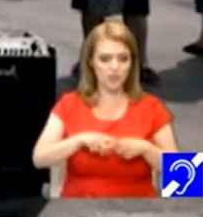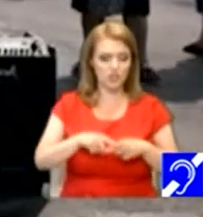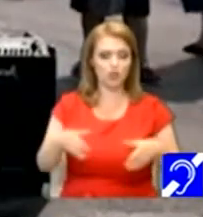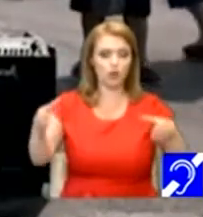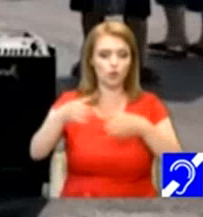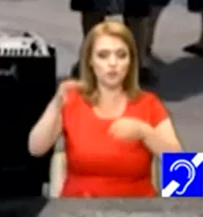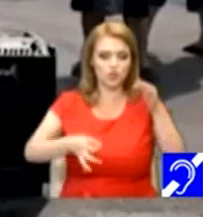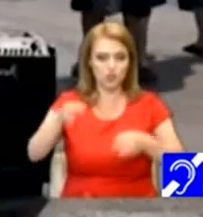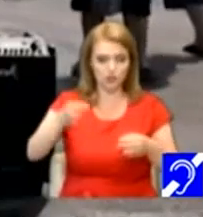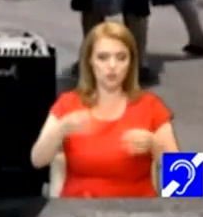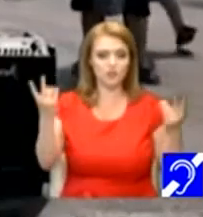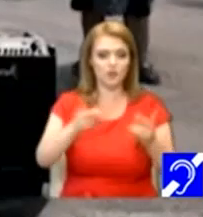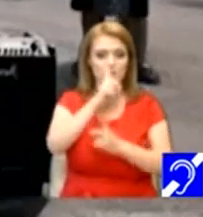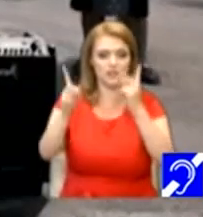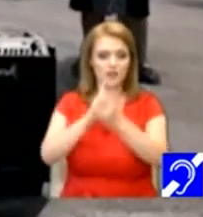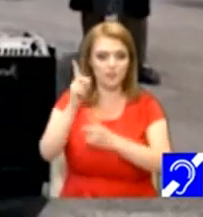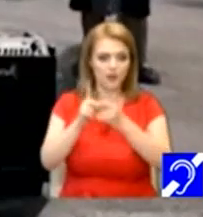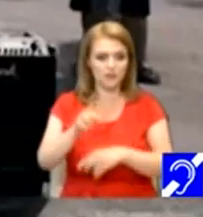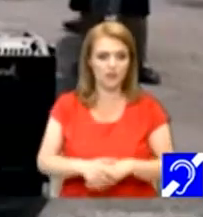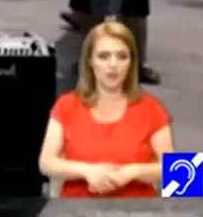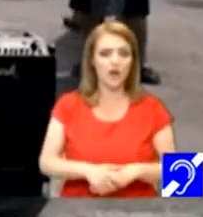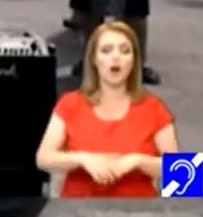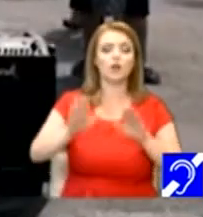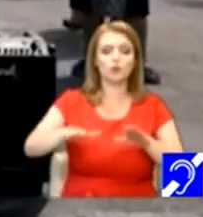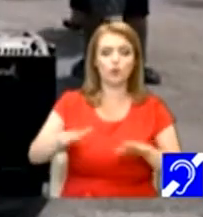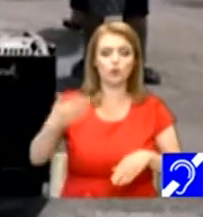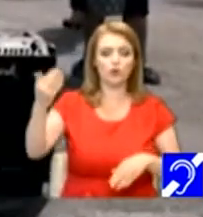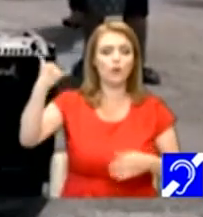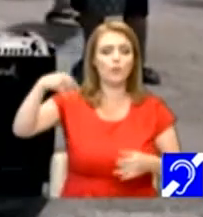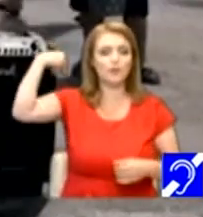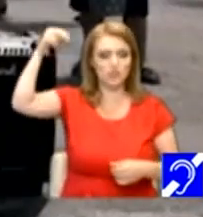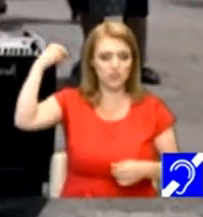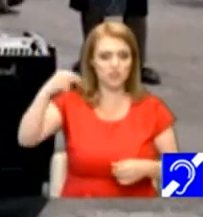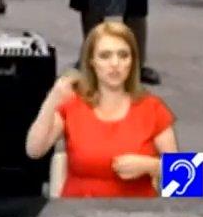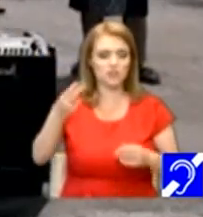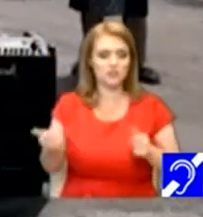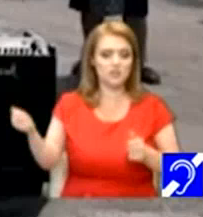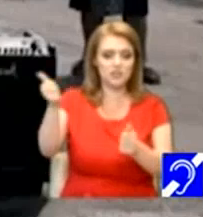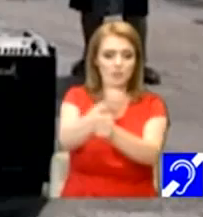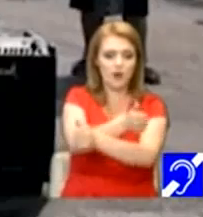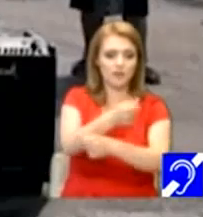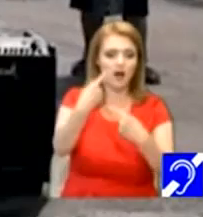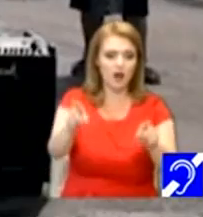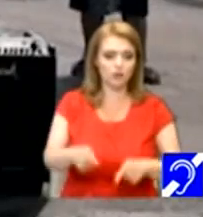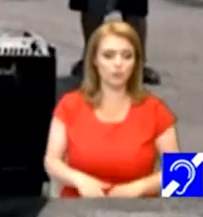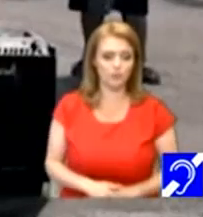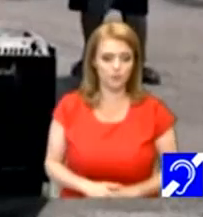judecători să fie schimbat și ca în locul lui Guțu, care este președinte, să fie pus un anumit judecător